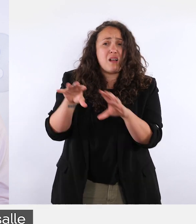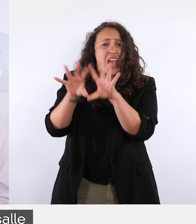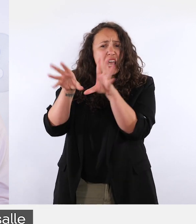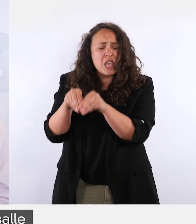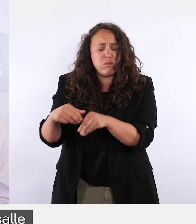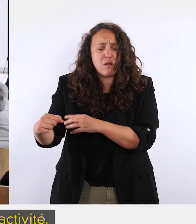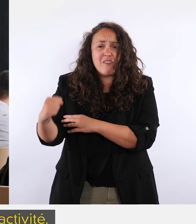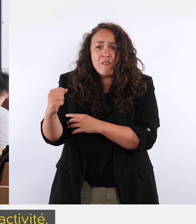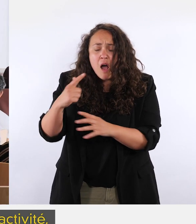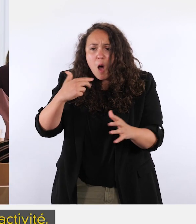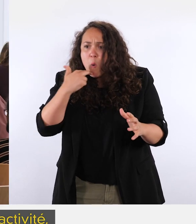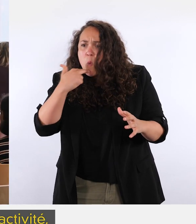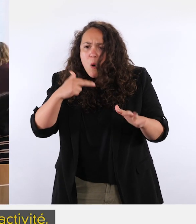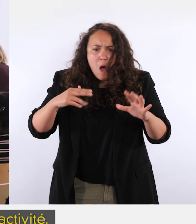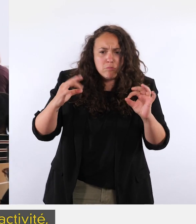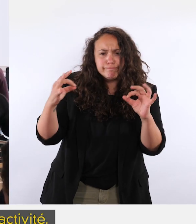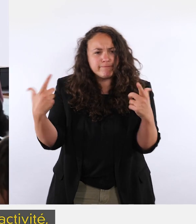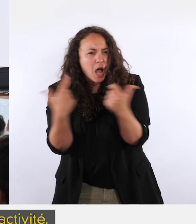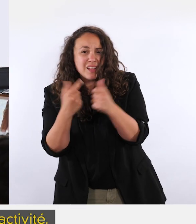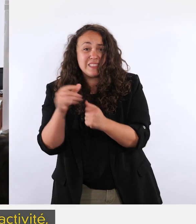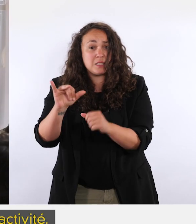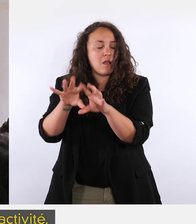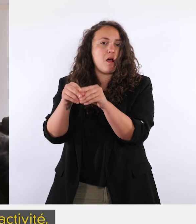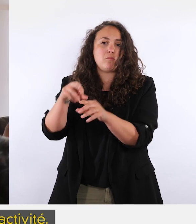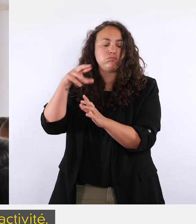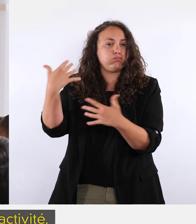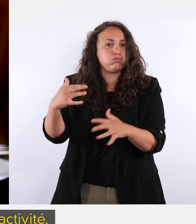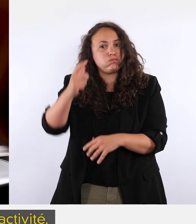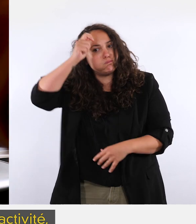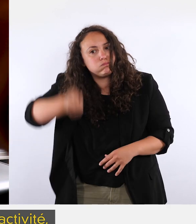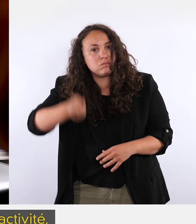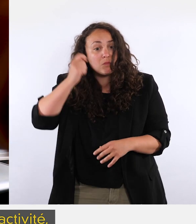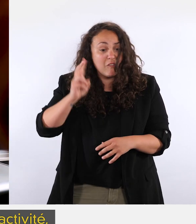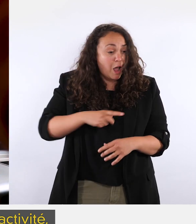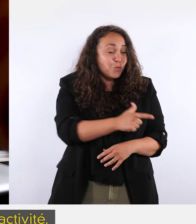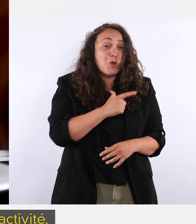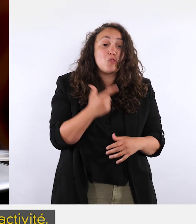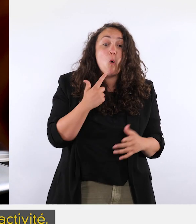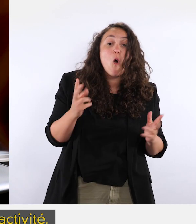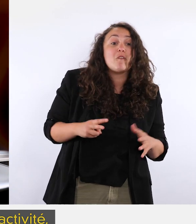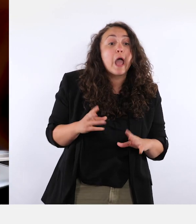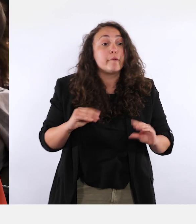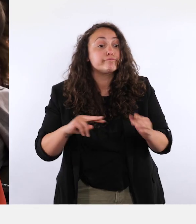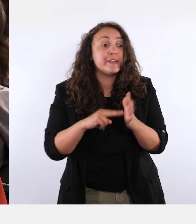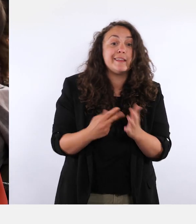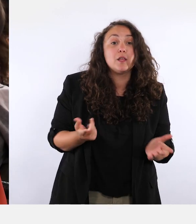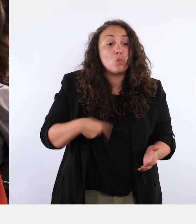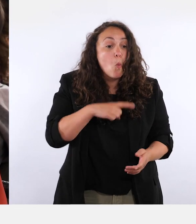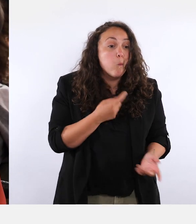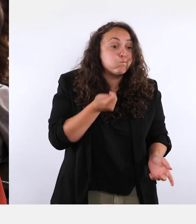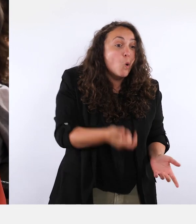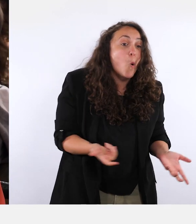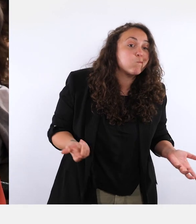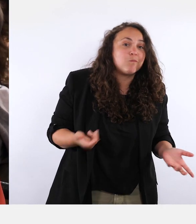ligne. Et là encore, je crois qu'on peut saluer la réactivité, la capacité d'adaptation de nos équipes, sachant que nous, on n'a